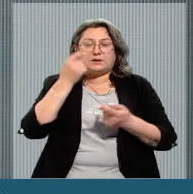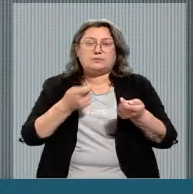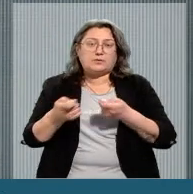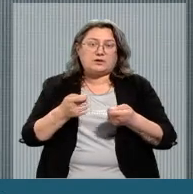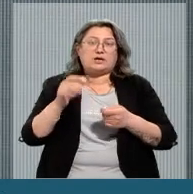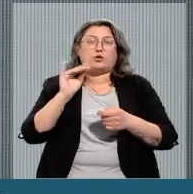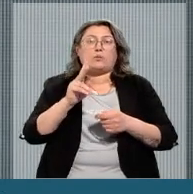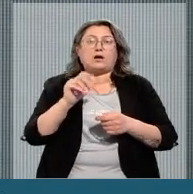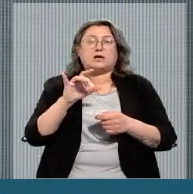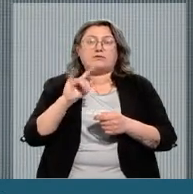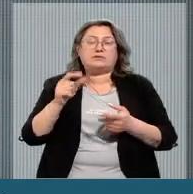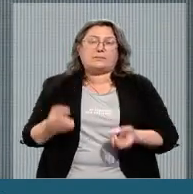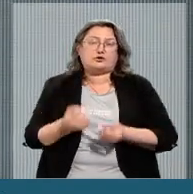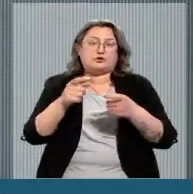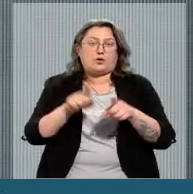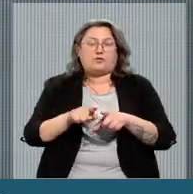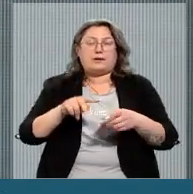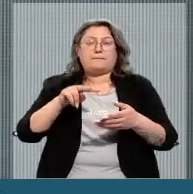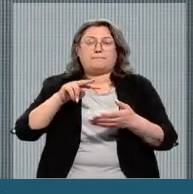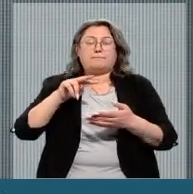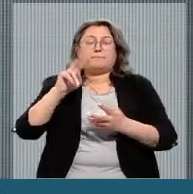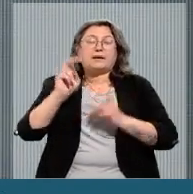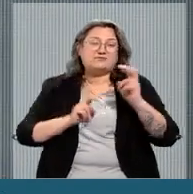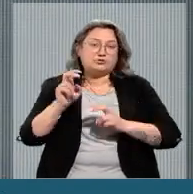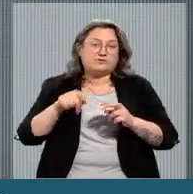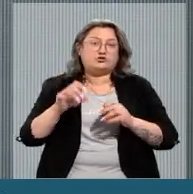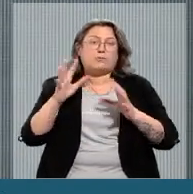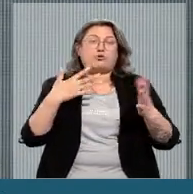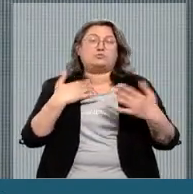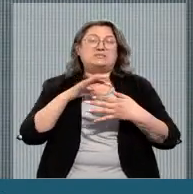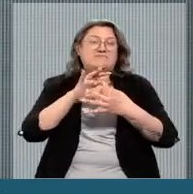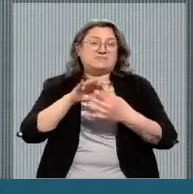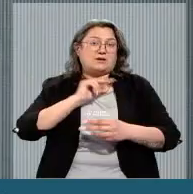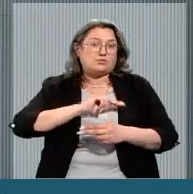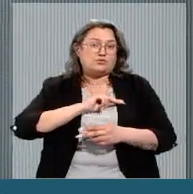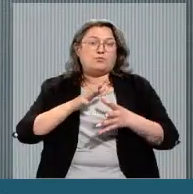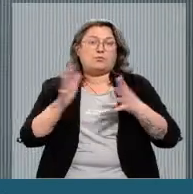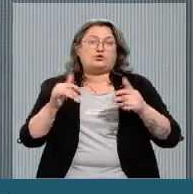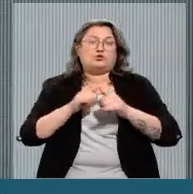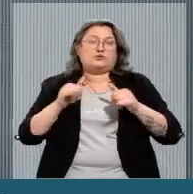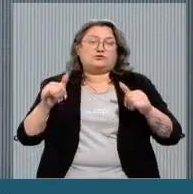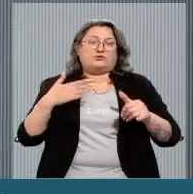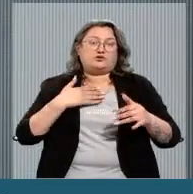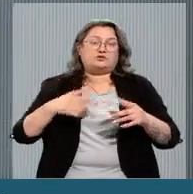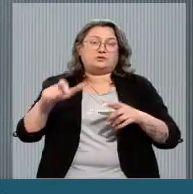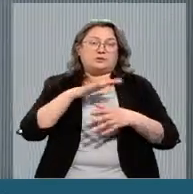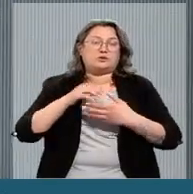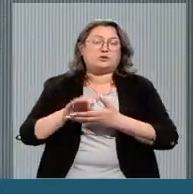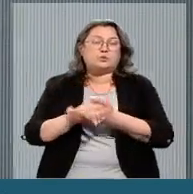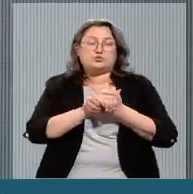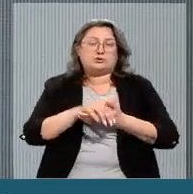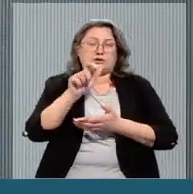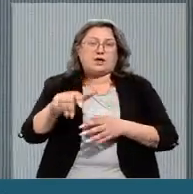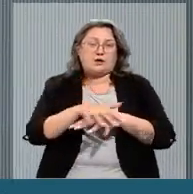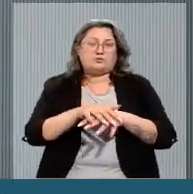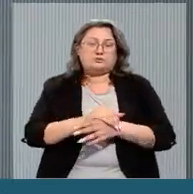қолдаған үшін Қазақстан Республикасының үкіметіне облыс әкімі Құмар Ақсақаловқа айтар алғысымыз шексіз. Біз неғұрлым қоян қолтық араласып жұмыс